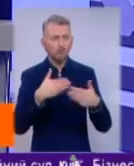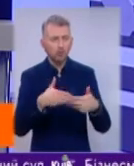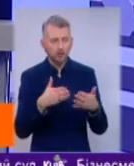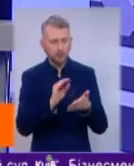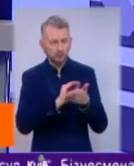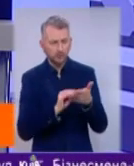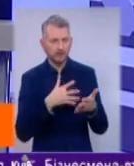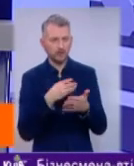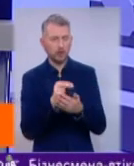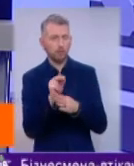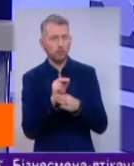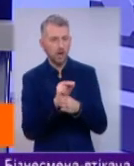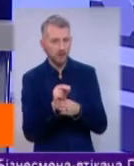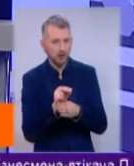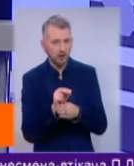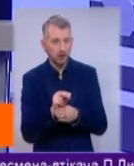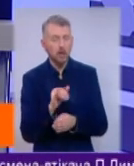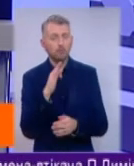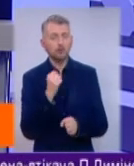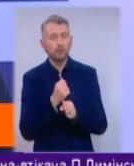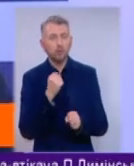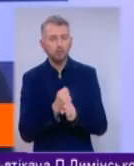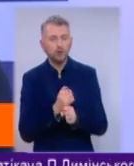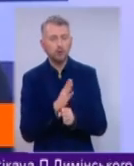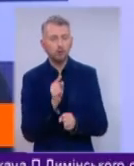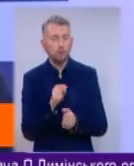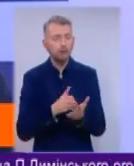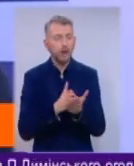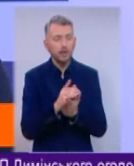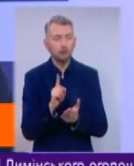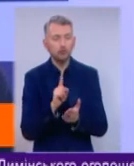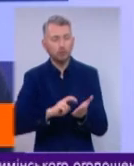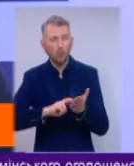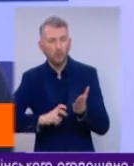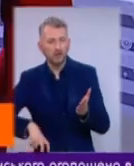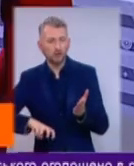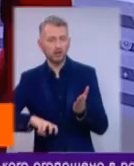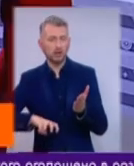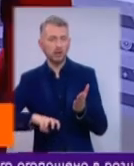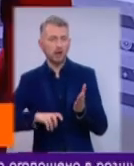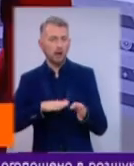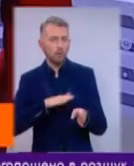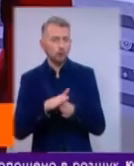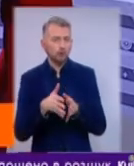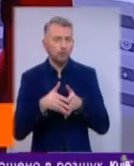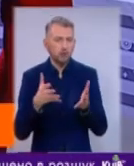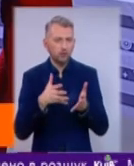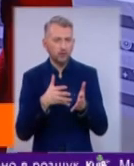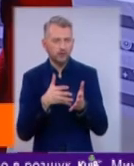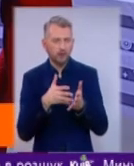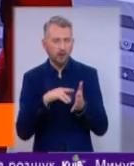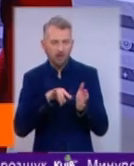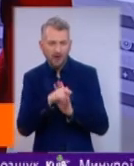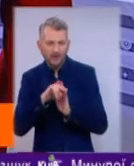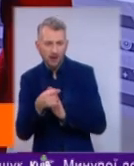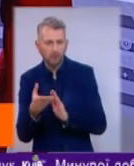своїх поправках, і ми будемо робити їх саме в тому напрямку, щоб уникнути абсолютної більшості лазєйок, які можуть